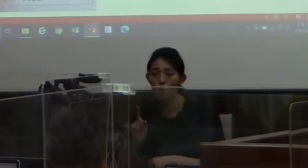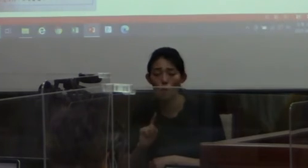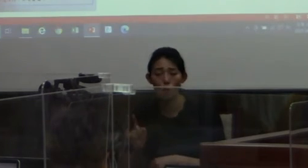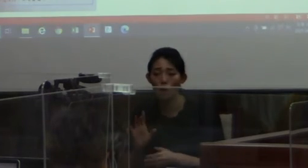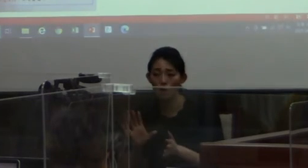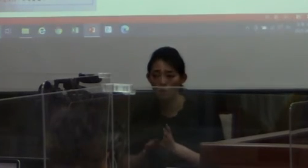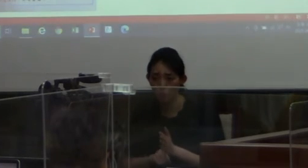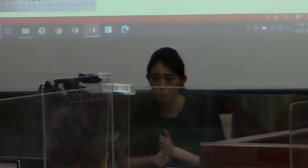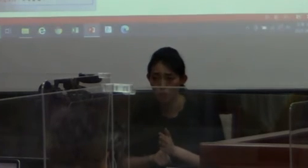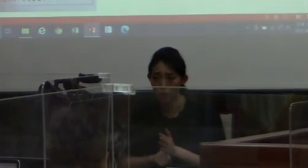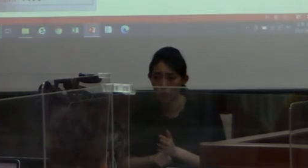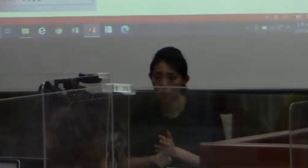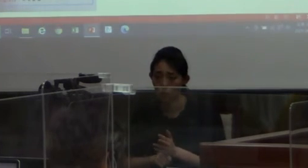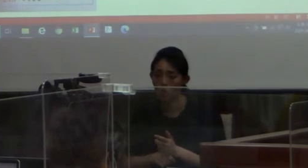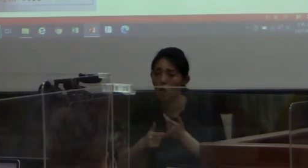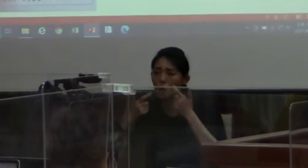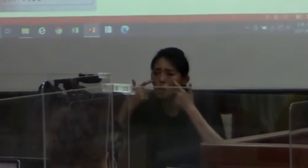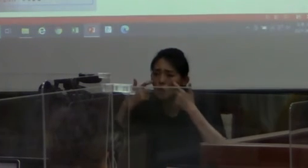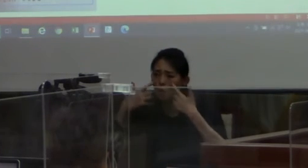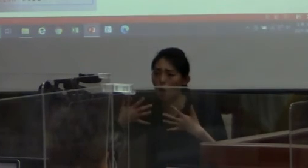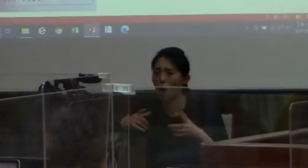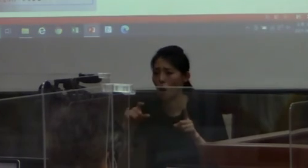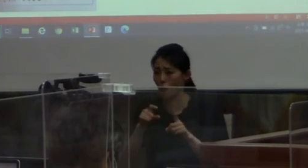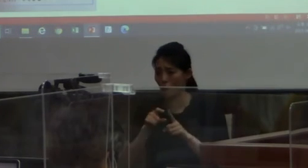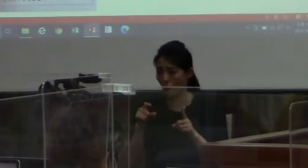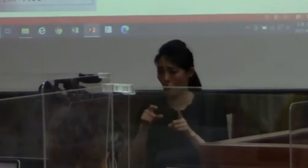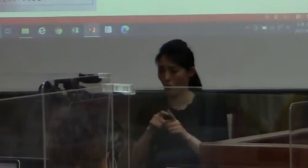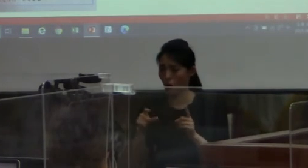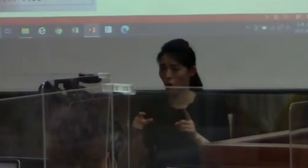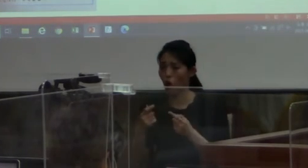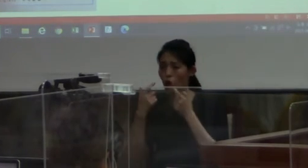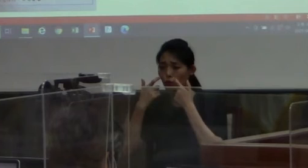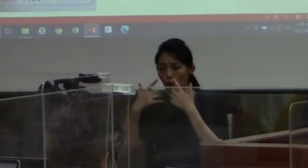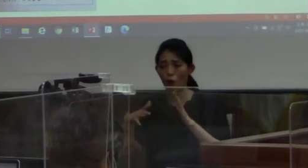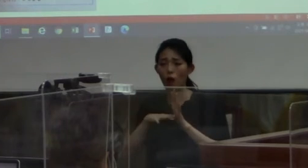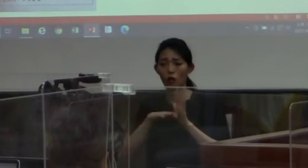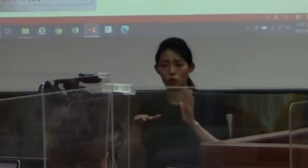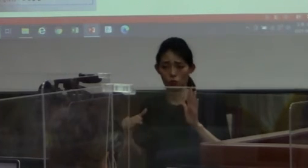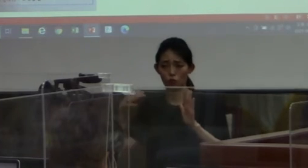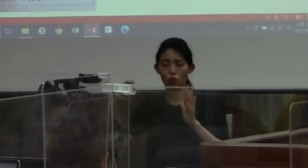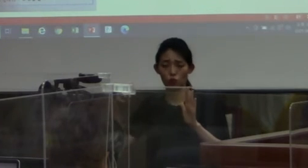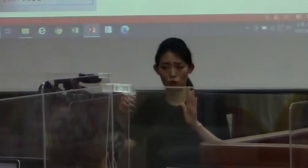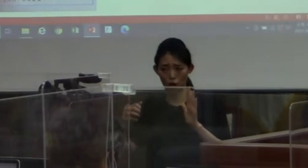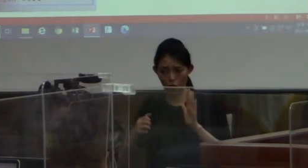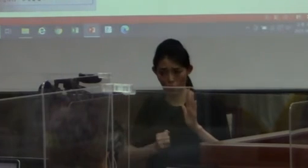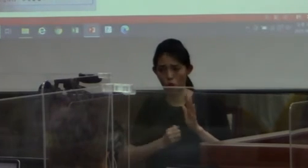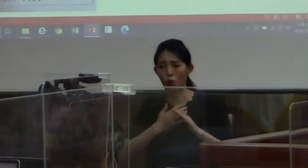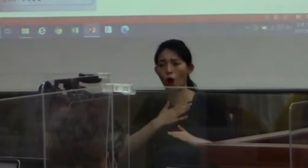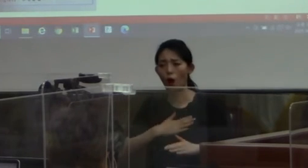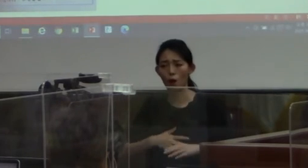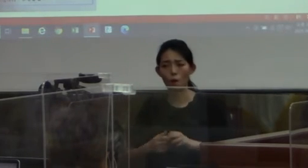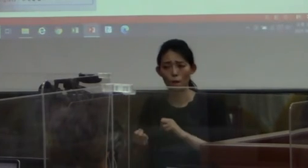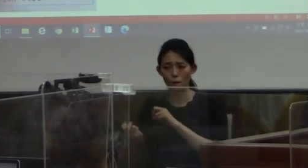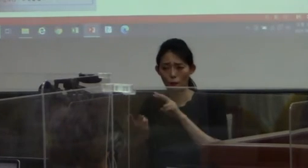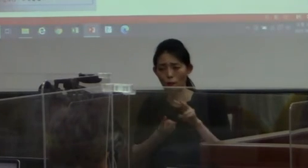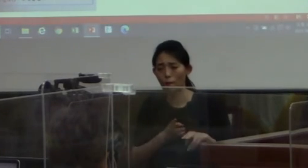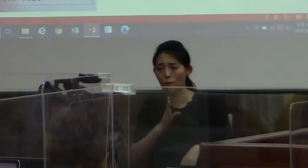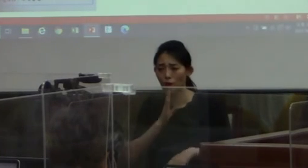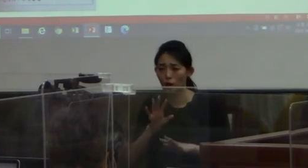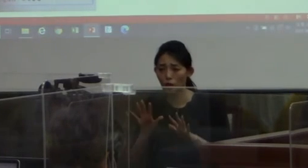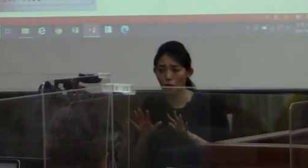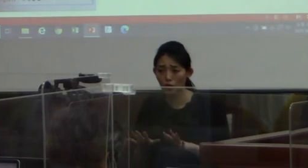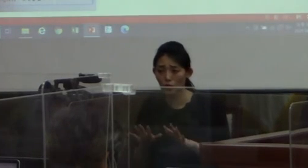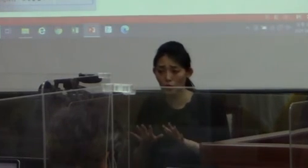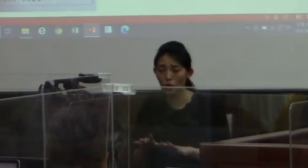때는 정확한 용어, 정확한 그 기준을 가지고 그 알고 보내야지 자칫하니까 지금